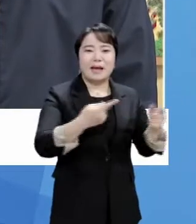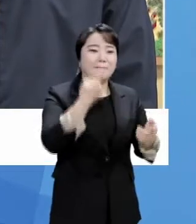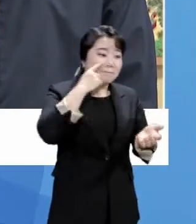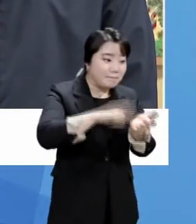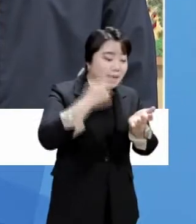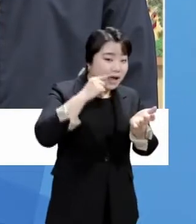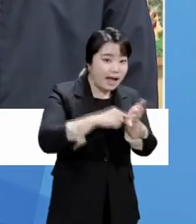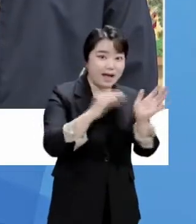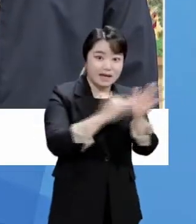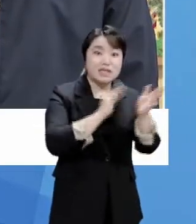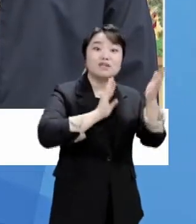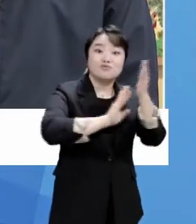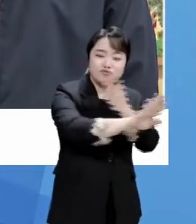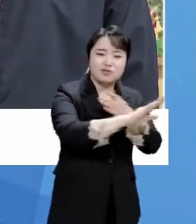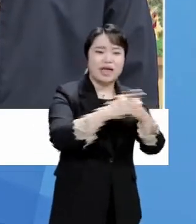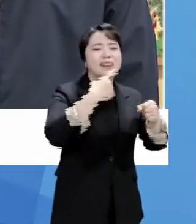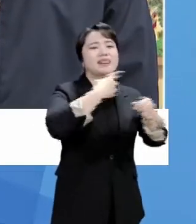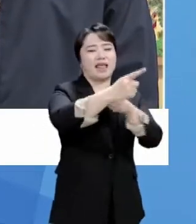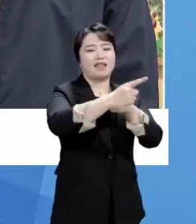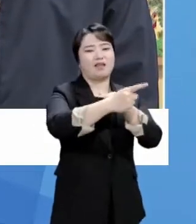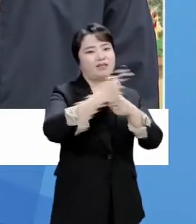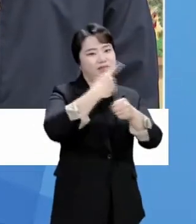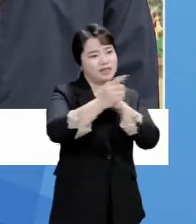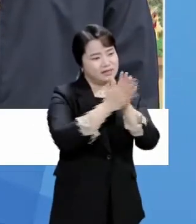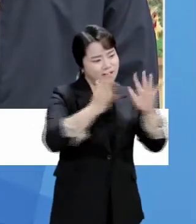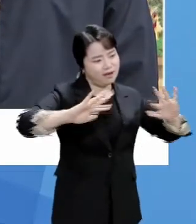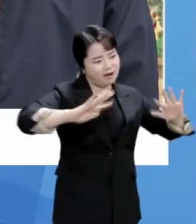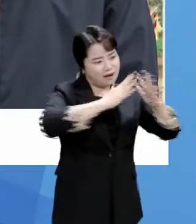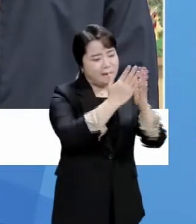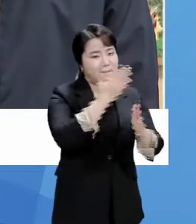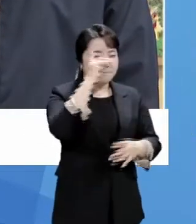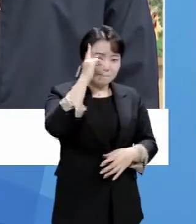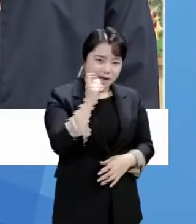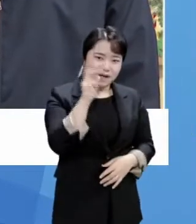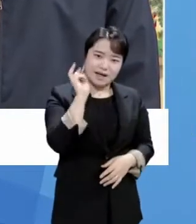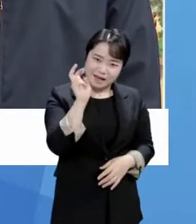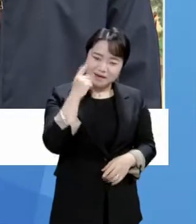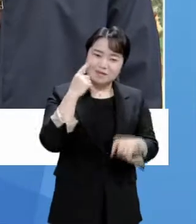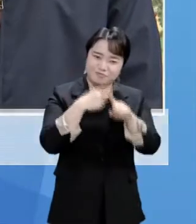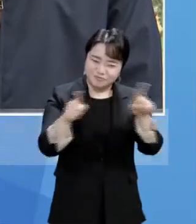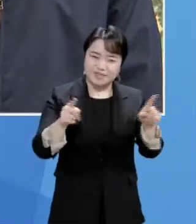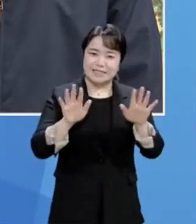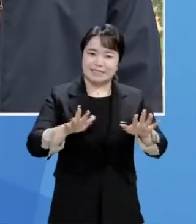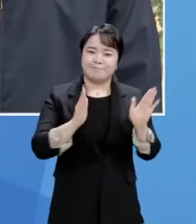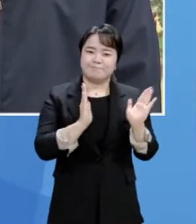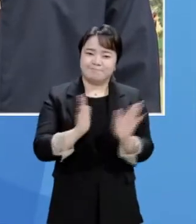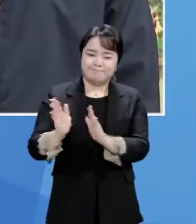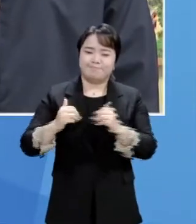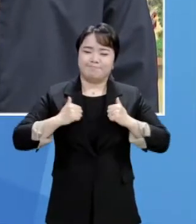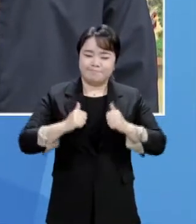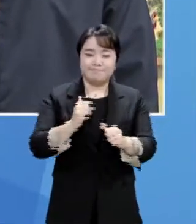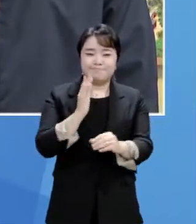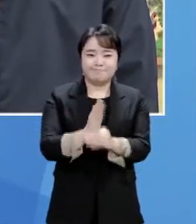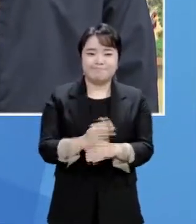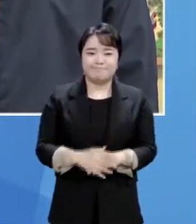내년 초쯤에 착공하지 않을까 그렇게 생각하고 또 열심히 준비하고